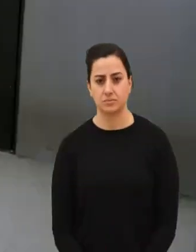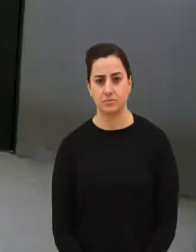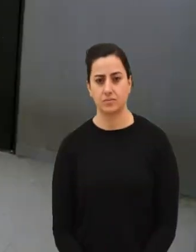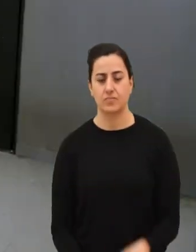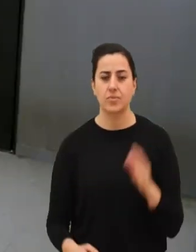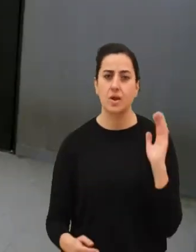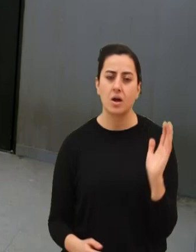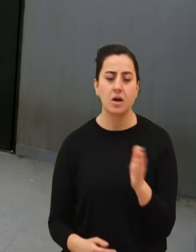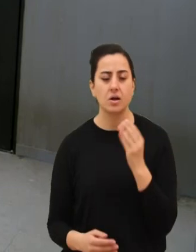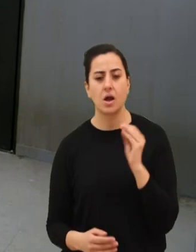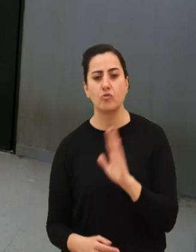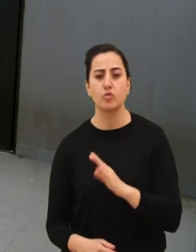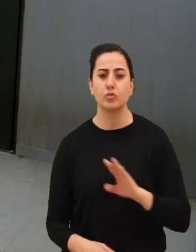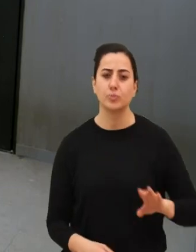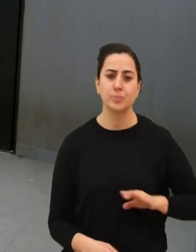Ah yavrum.